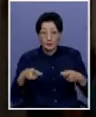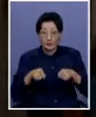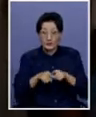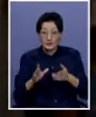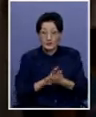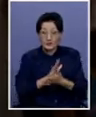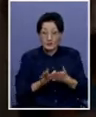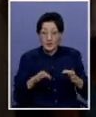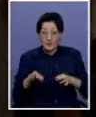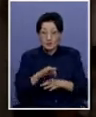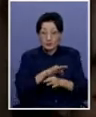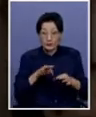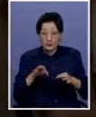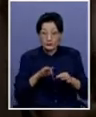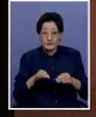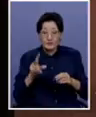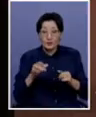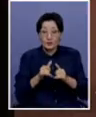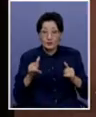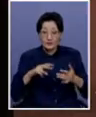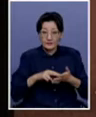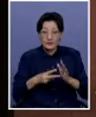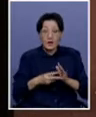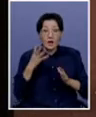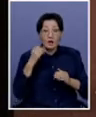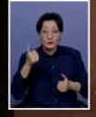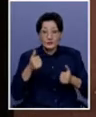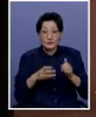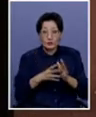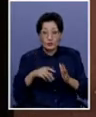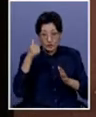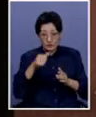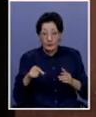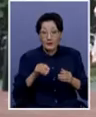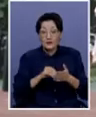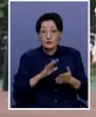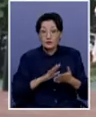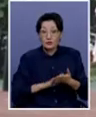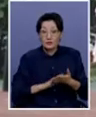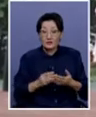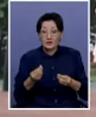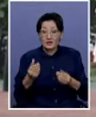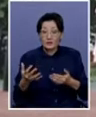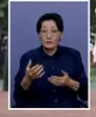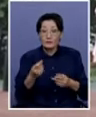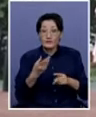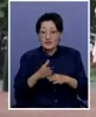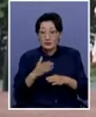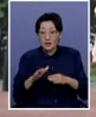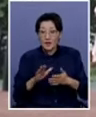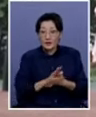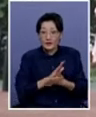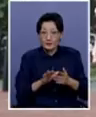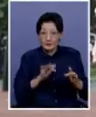қайырымдылық жобаларымызды көбейтеміз деген жоспарларымыз бар. Алматы марафоны 9 жылдан бері тіркеу жарналарынан түскен қаражаттың бір бөлігін